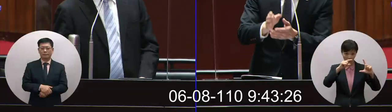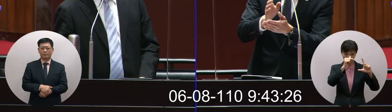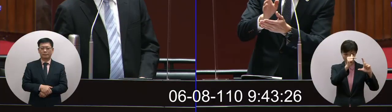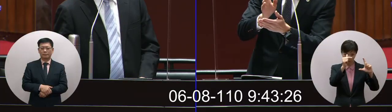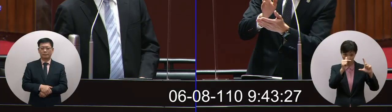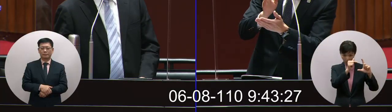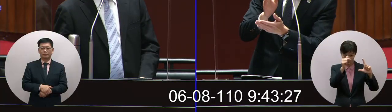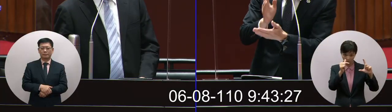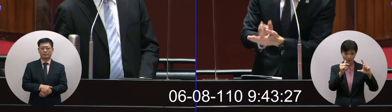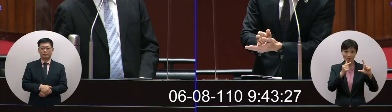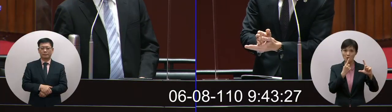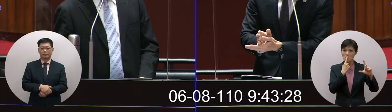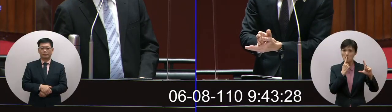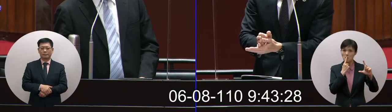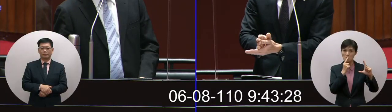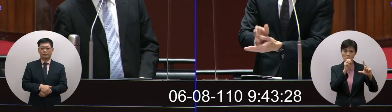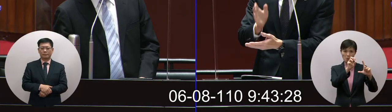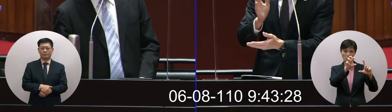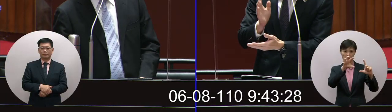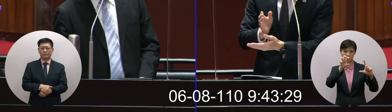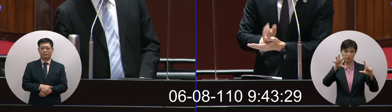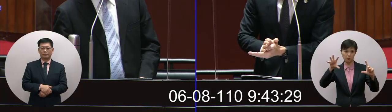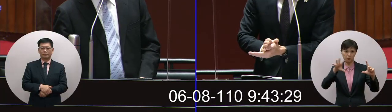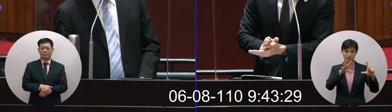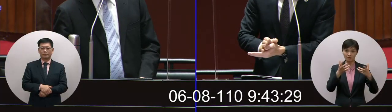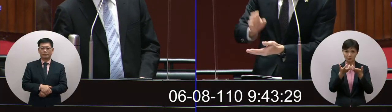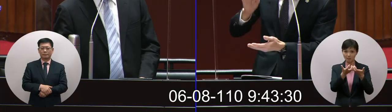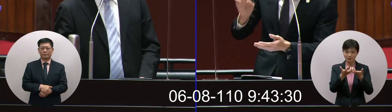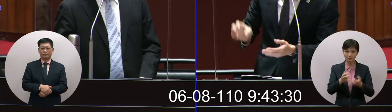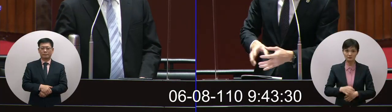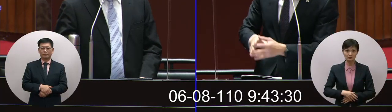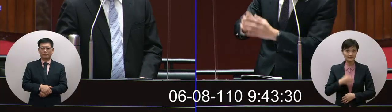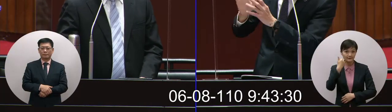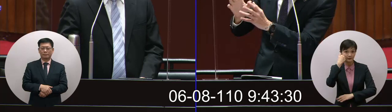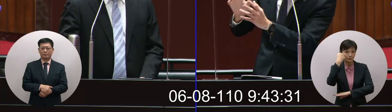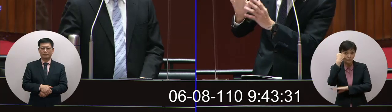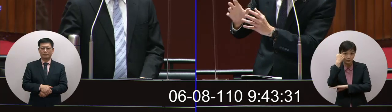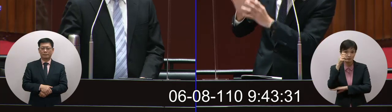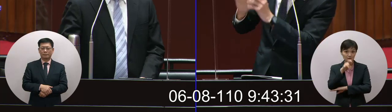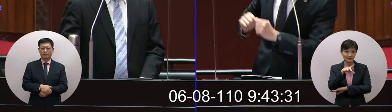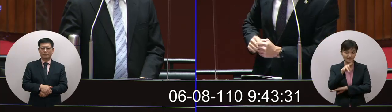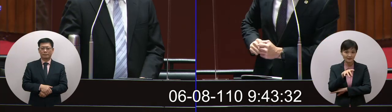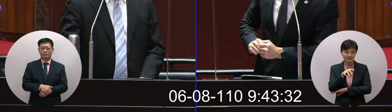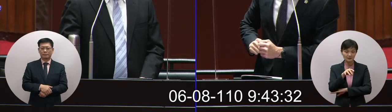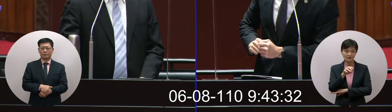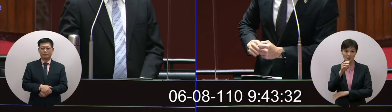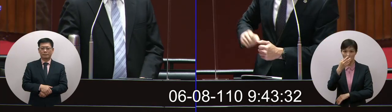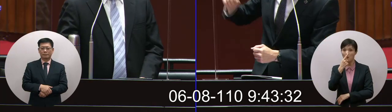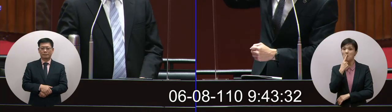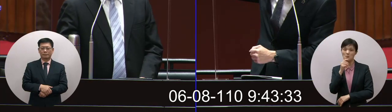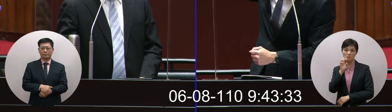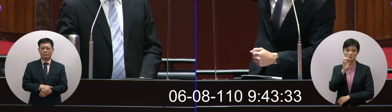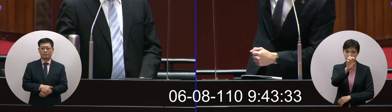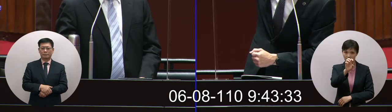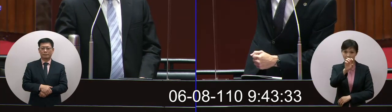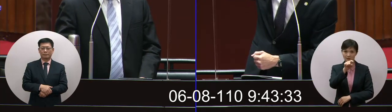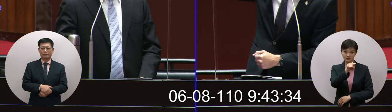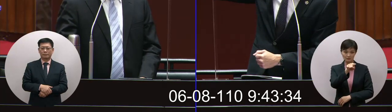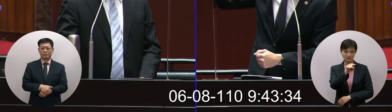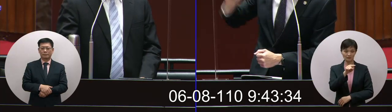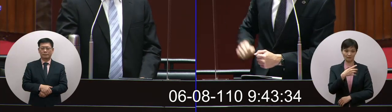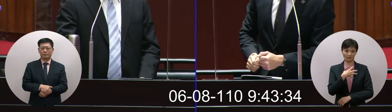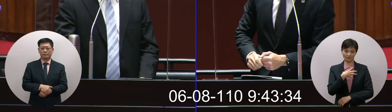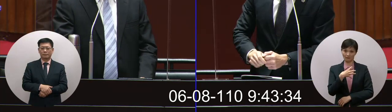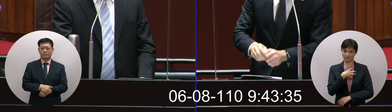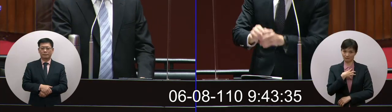因为伊吼，甲即个较真者，伊带伫地用莫名其妙的大红点甲标记啊。啊，所以讲吼，你看即种